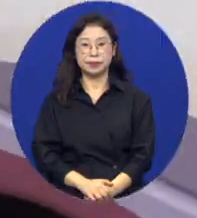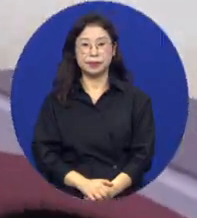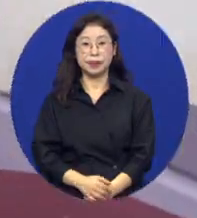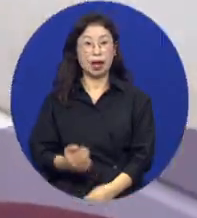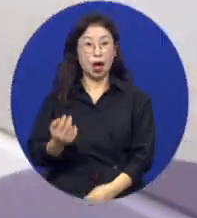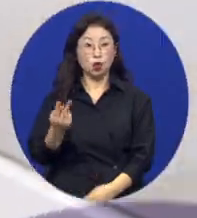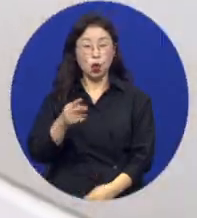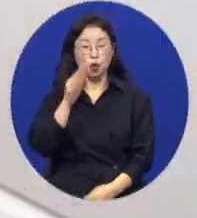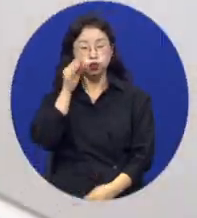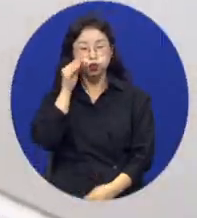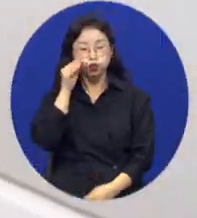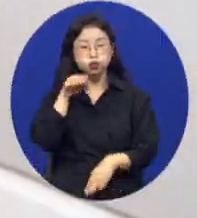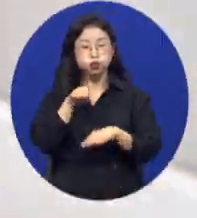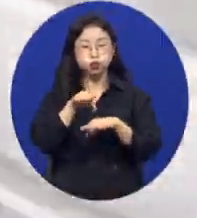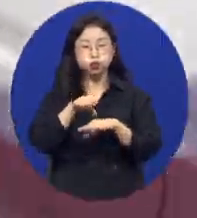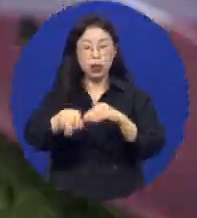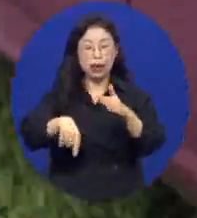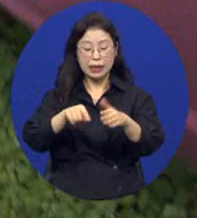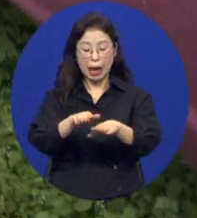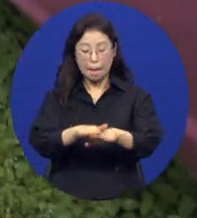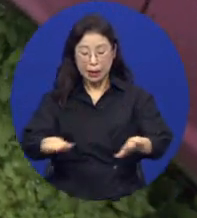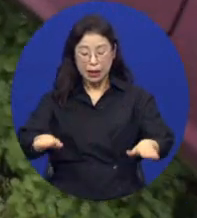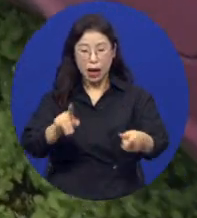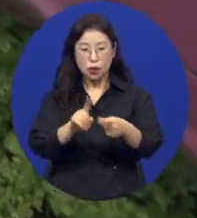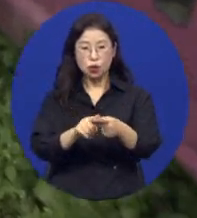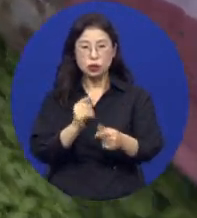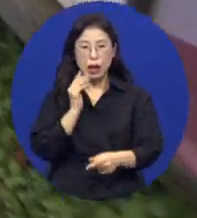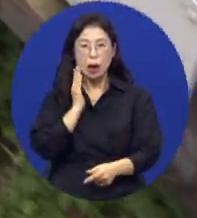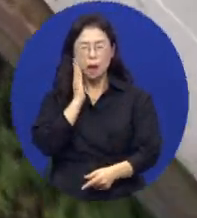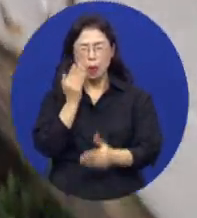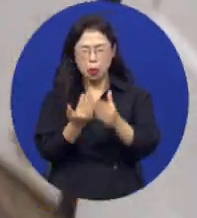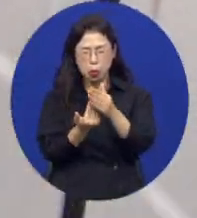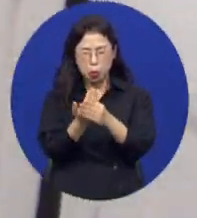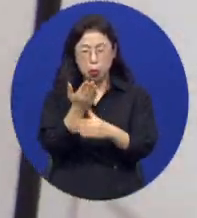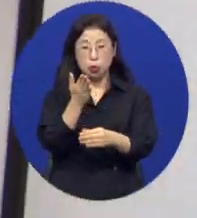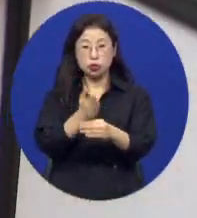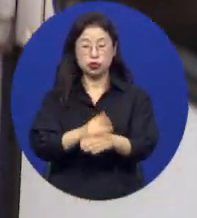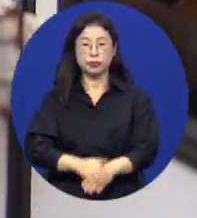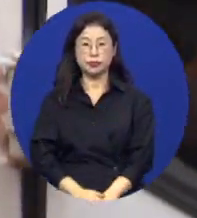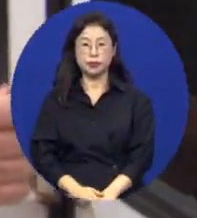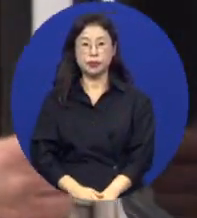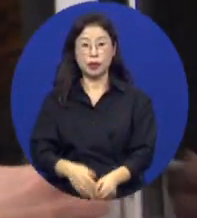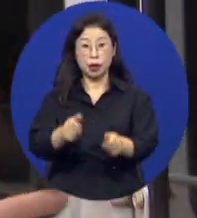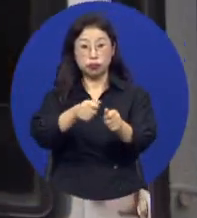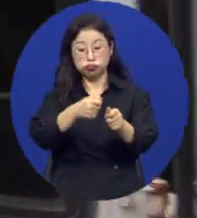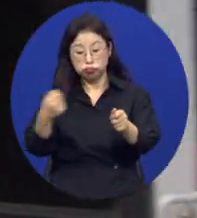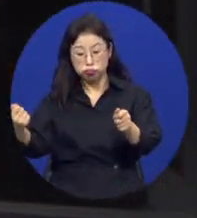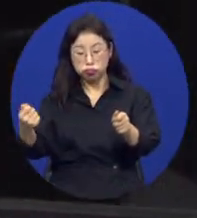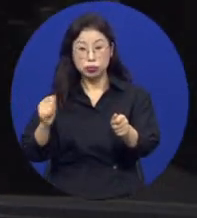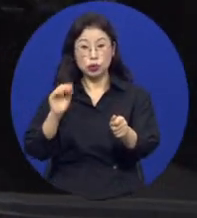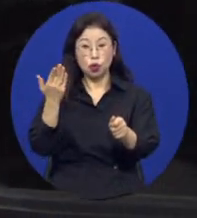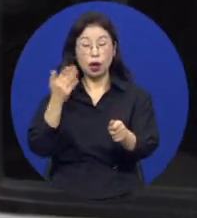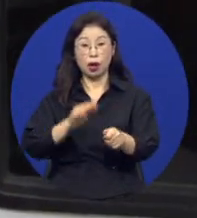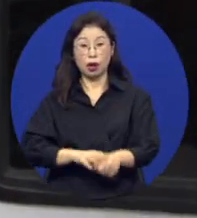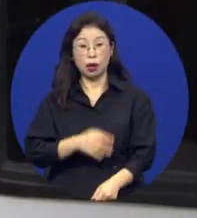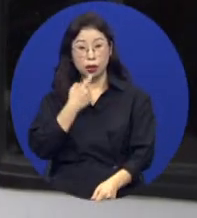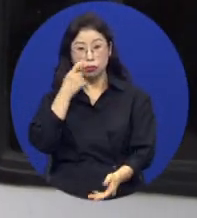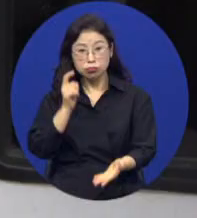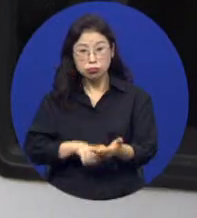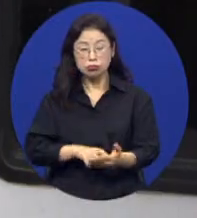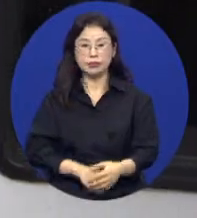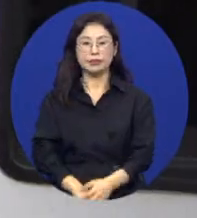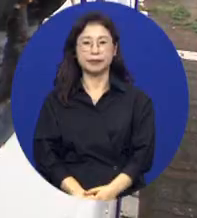또 다른 방치 차량입니다이 바닥 곳곳에 잡초가 무성하게 자란 데다 문도 이처럼 쉽게 열 수